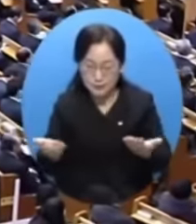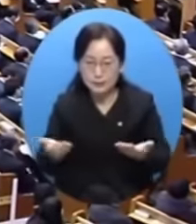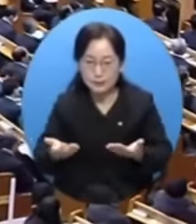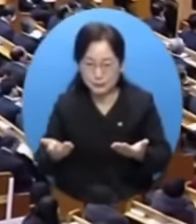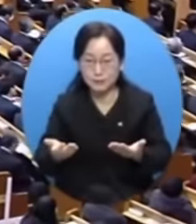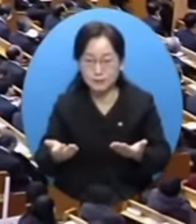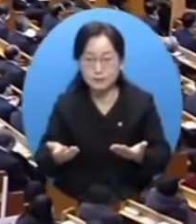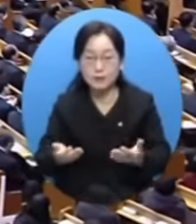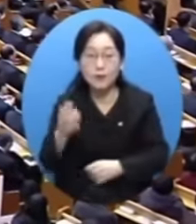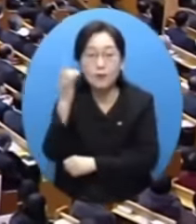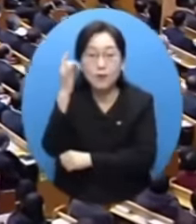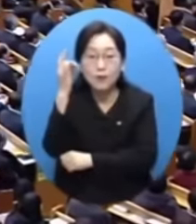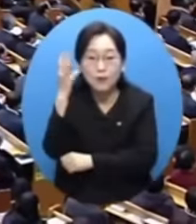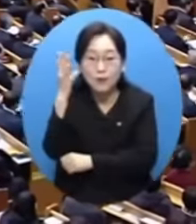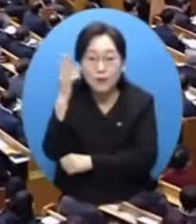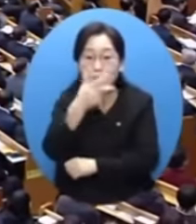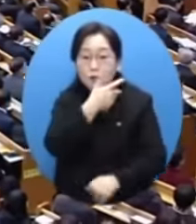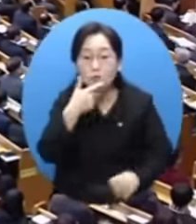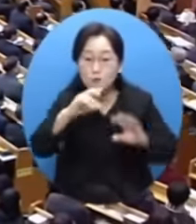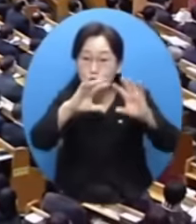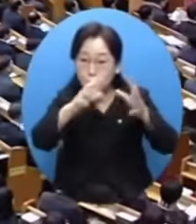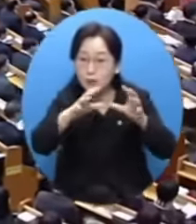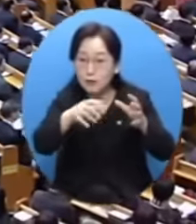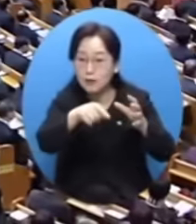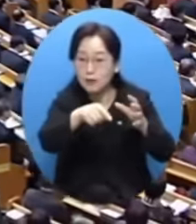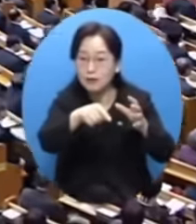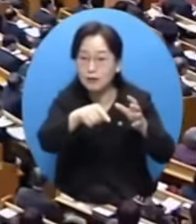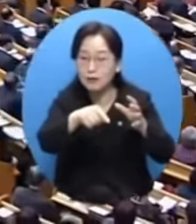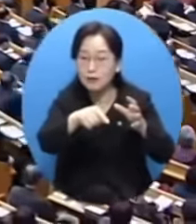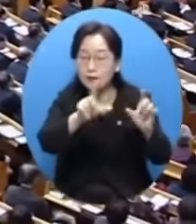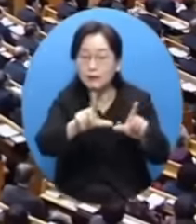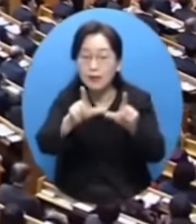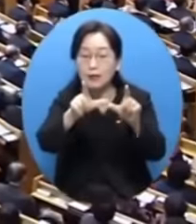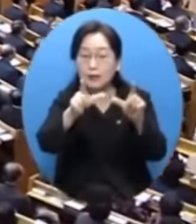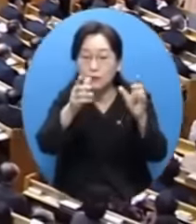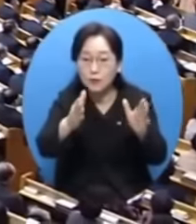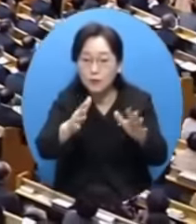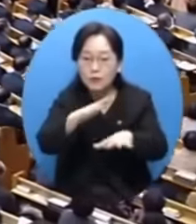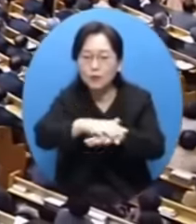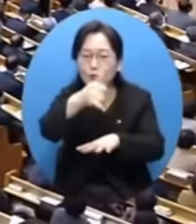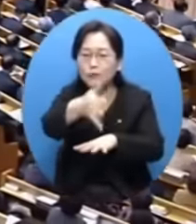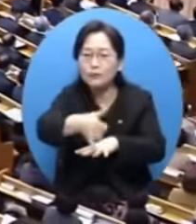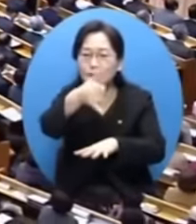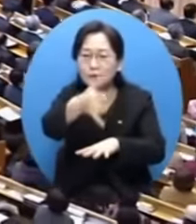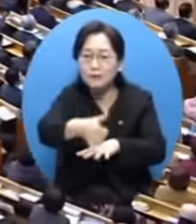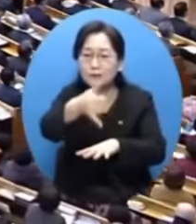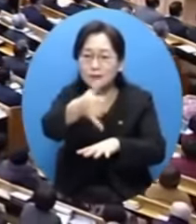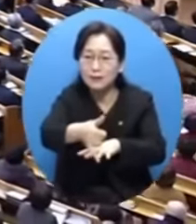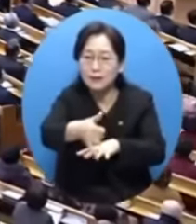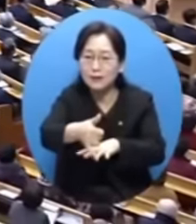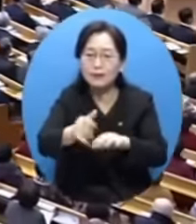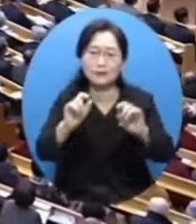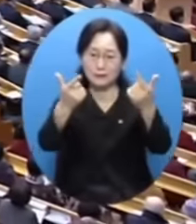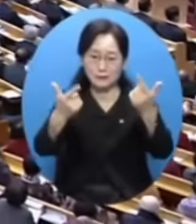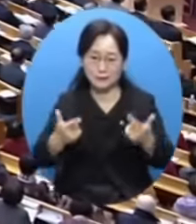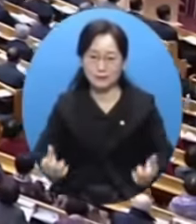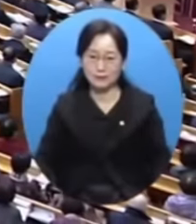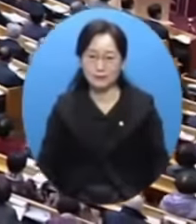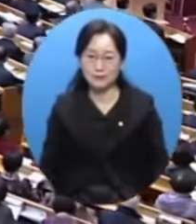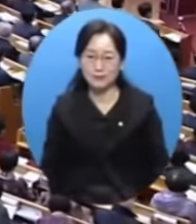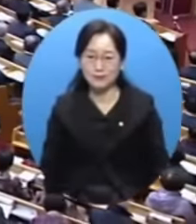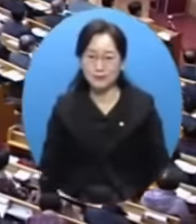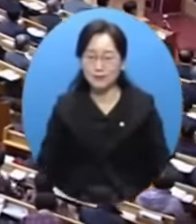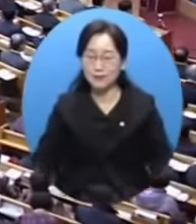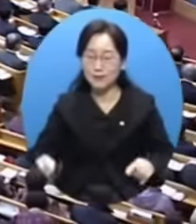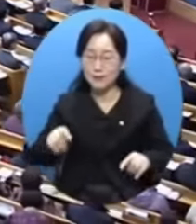원래 영국에서 저들이 농사를 짓는 사람들이 아니었습니다.